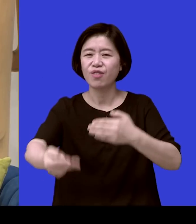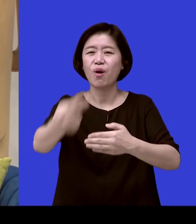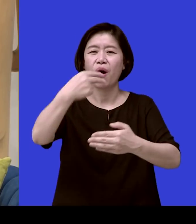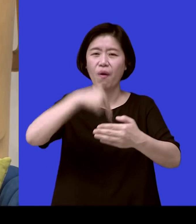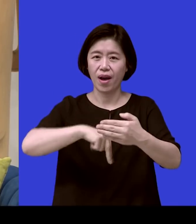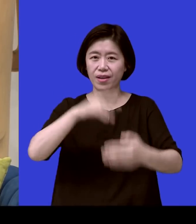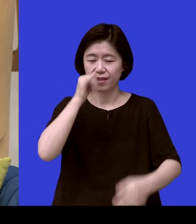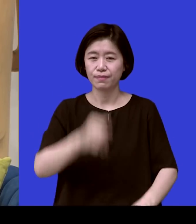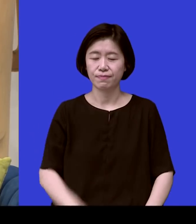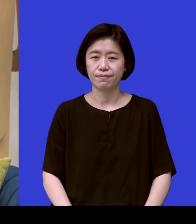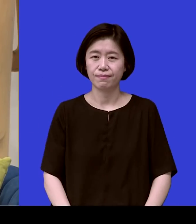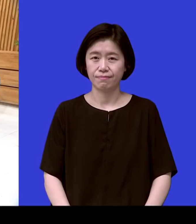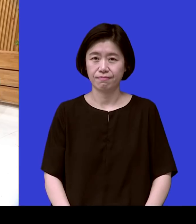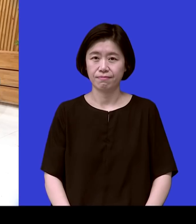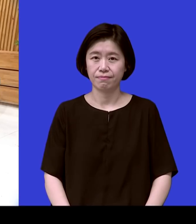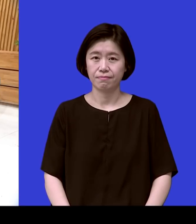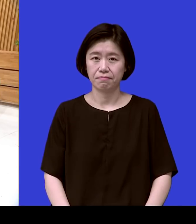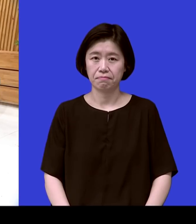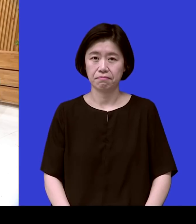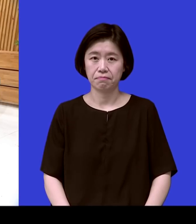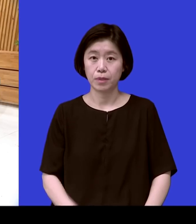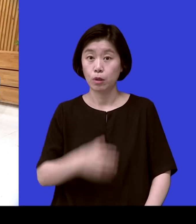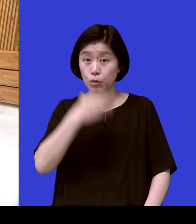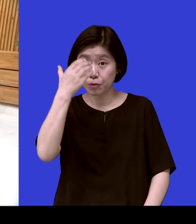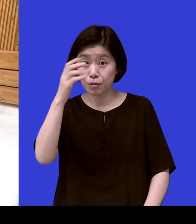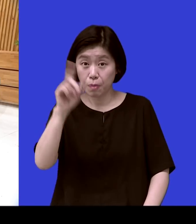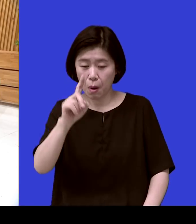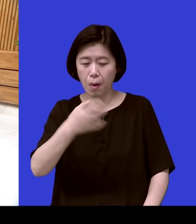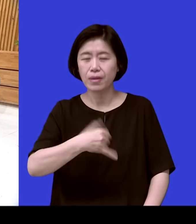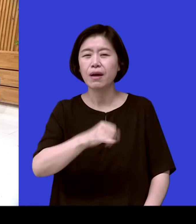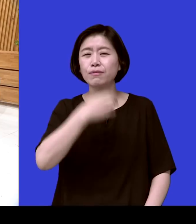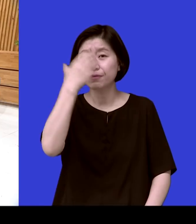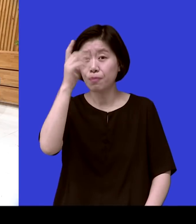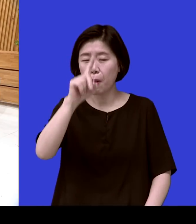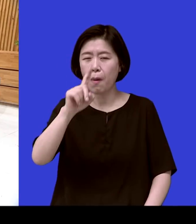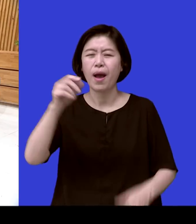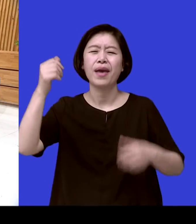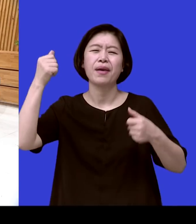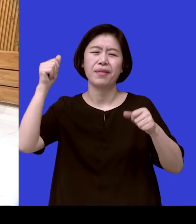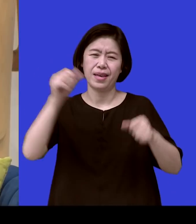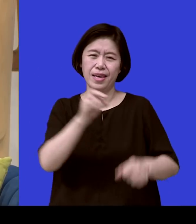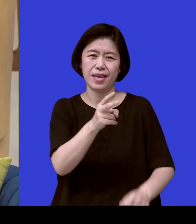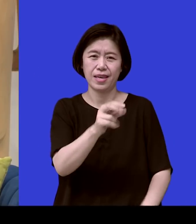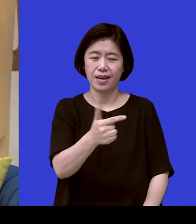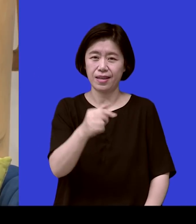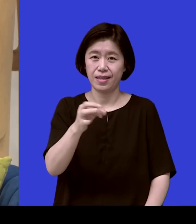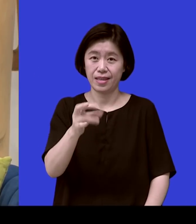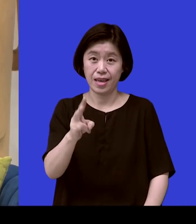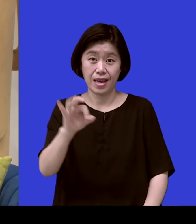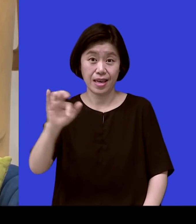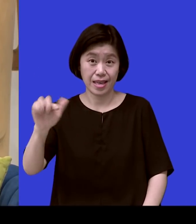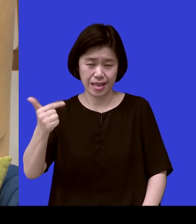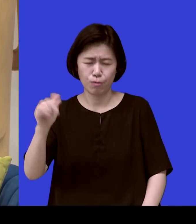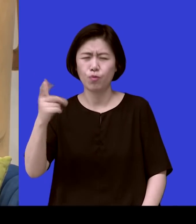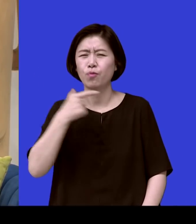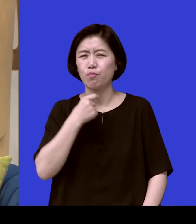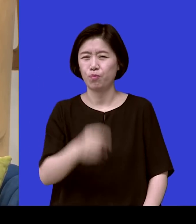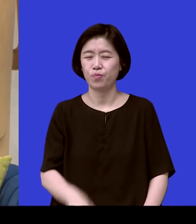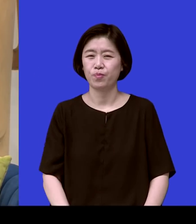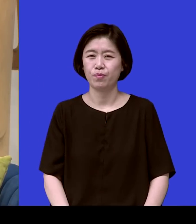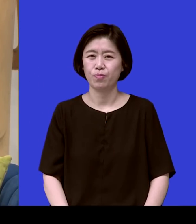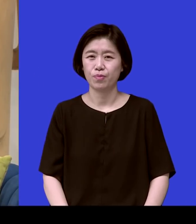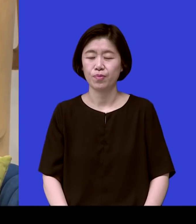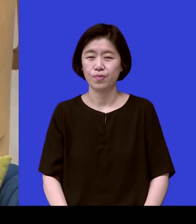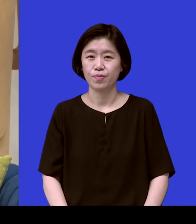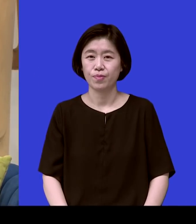네, 연예인이 되고 싶어 했어요. 그 그죠? 아이가. 그죠? 네. 우리 거라니까요. 예. 그런데 들어오다가 이제 선생님한테 걸리면